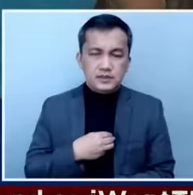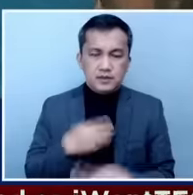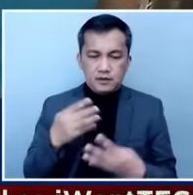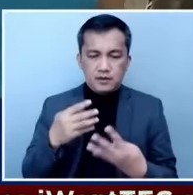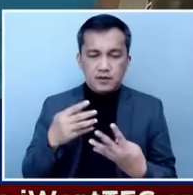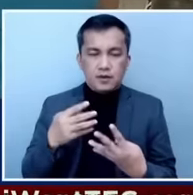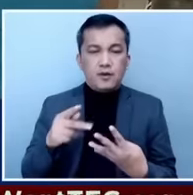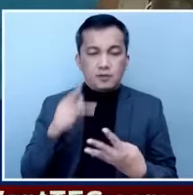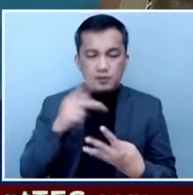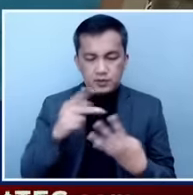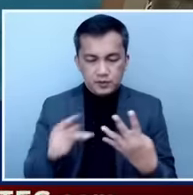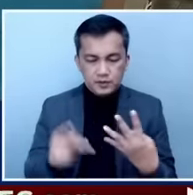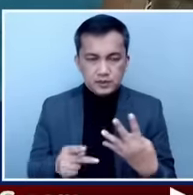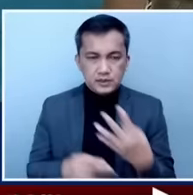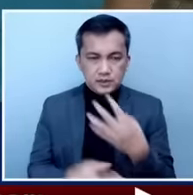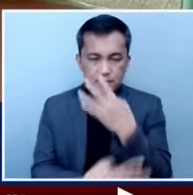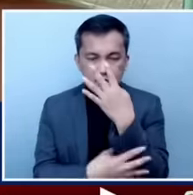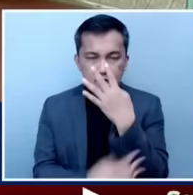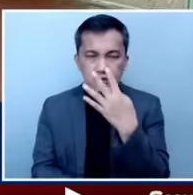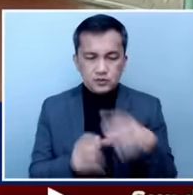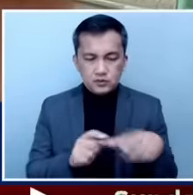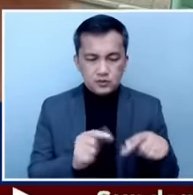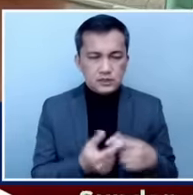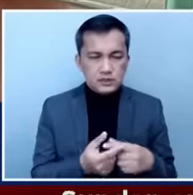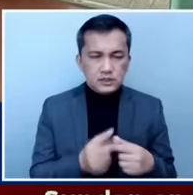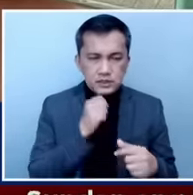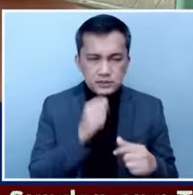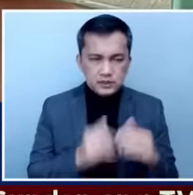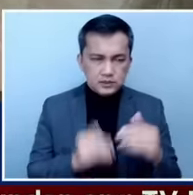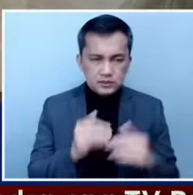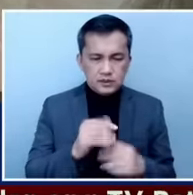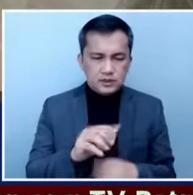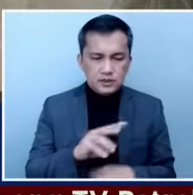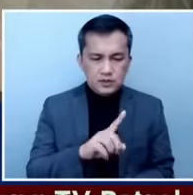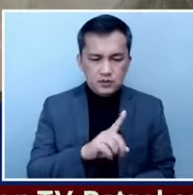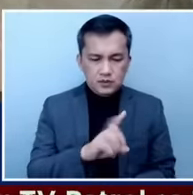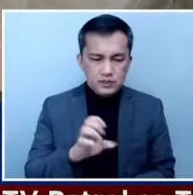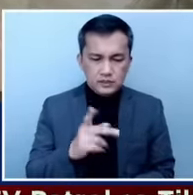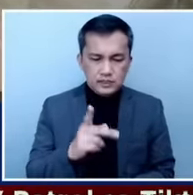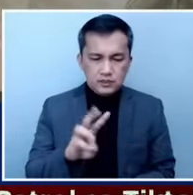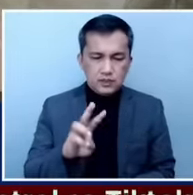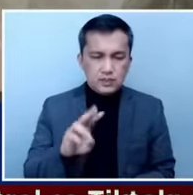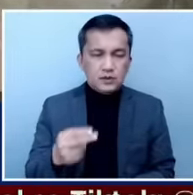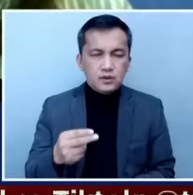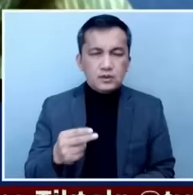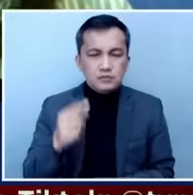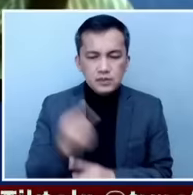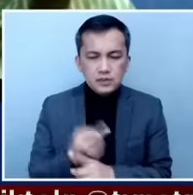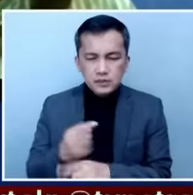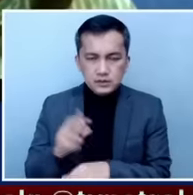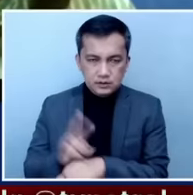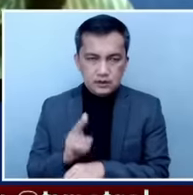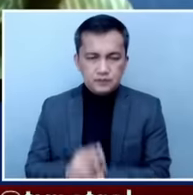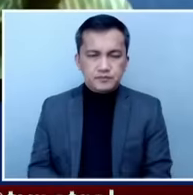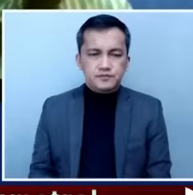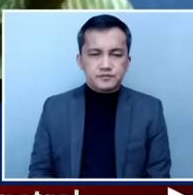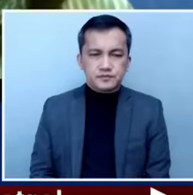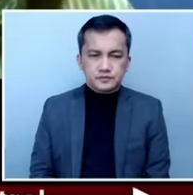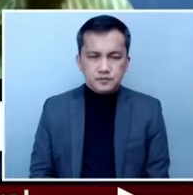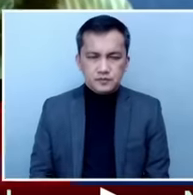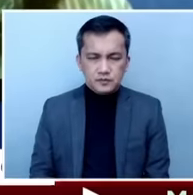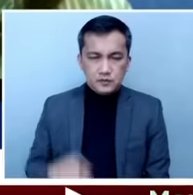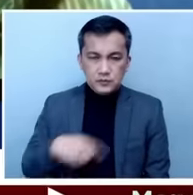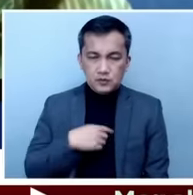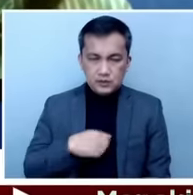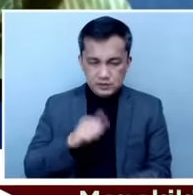at marginalized sector na hindi lalagpas ng 100 kilowatt hours ang buwan ng konsumo. We actually set a target